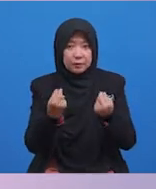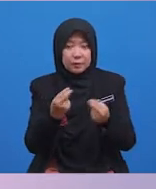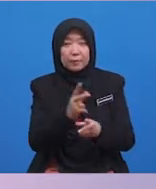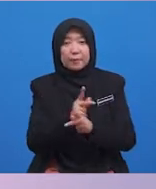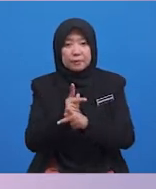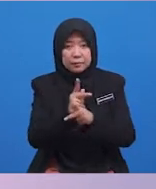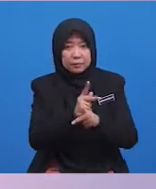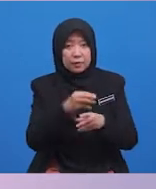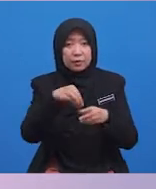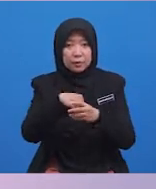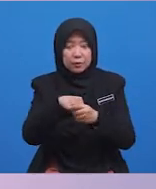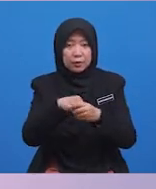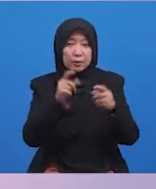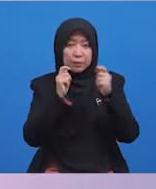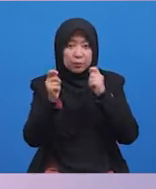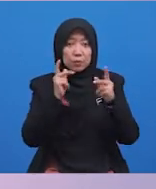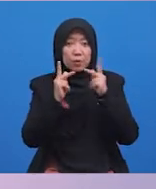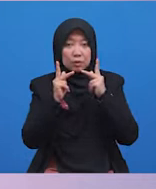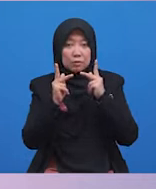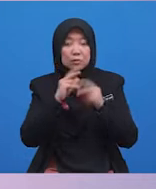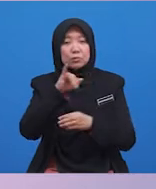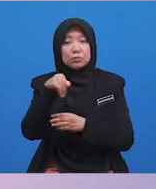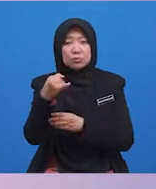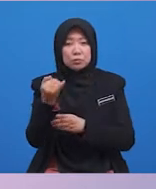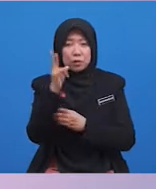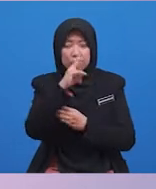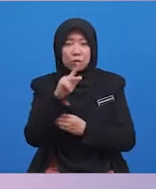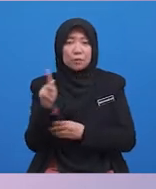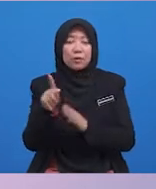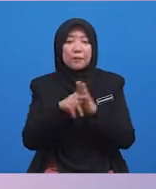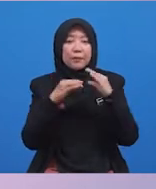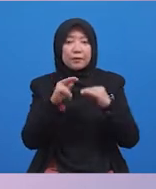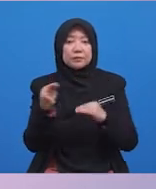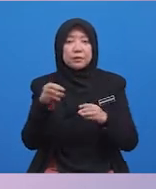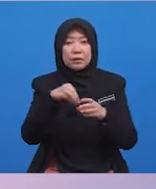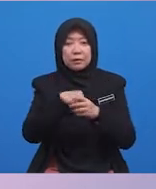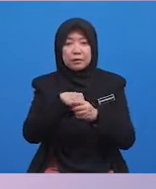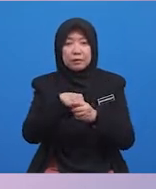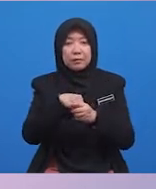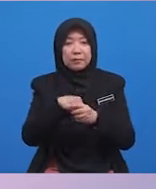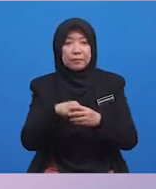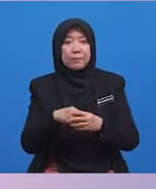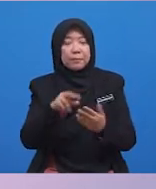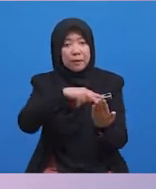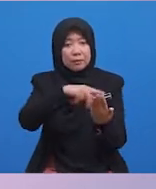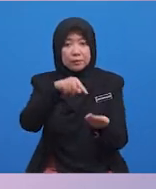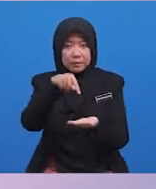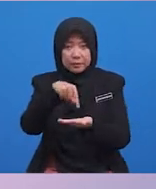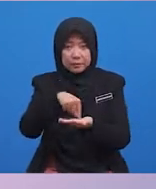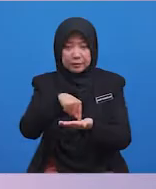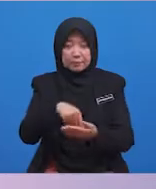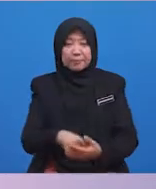hendaklah berhati-hati dalam menuturkan kata juga merupakan pengajaran yang terdapat dalam pantun